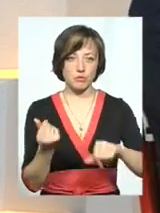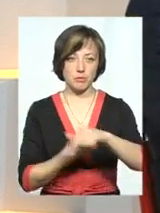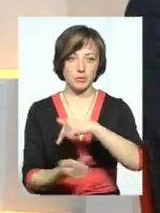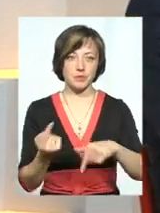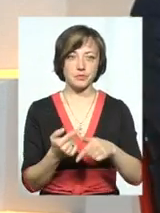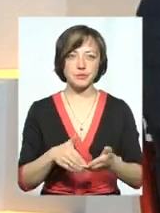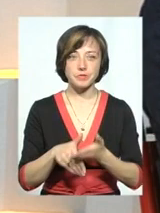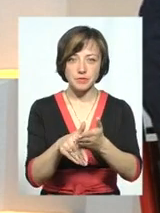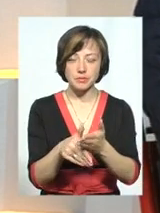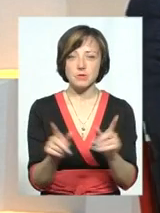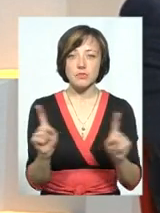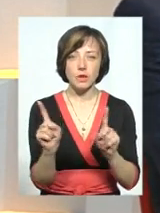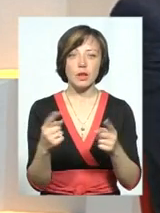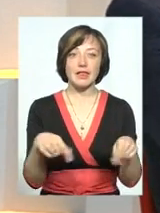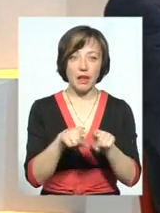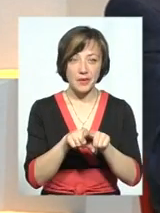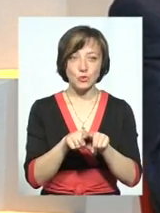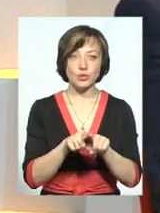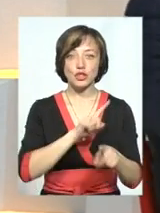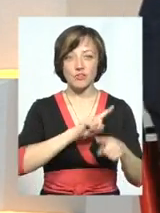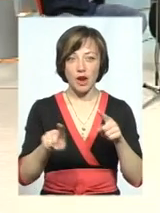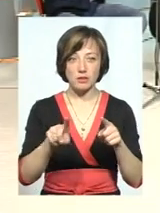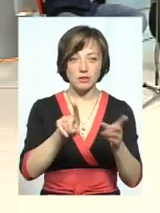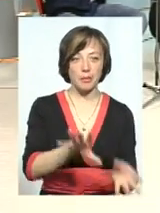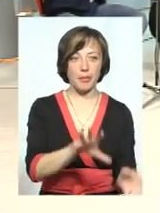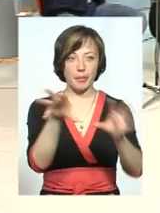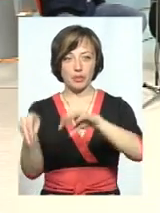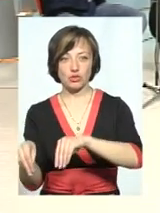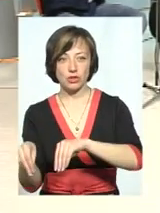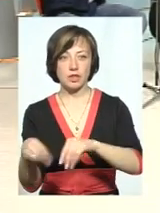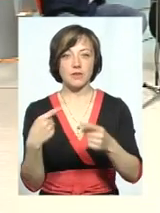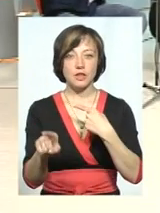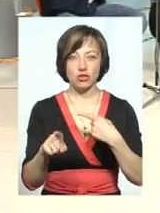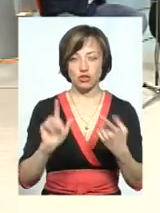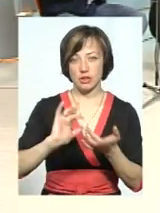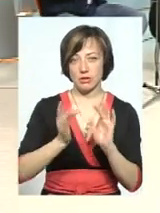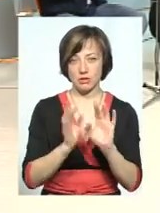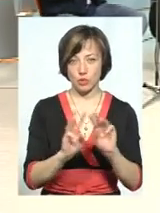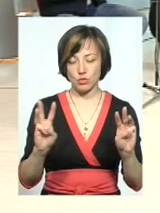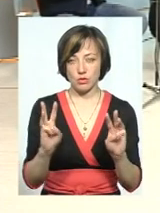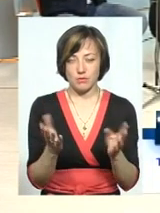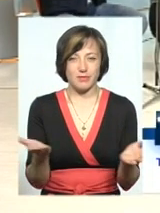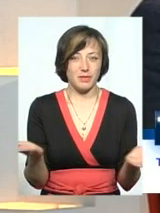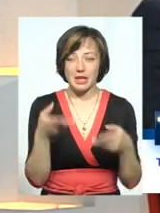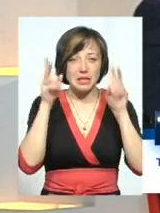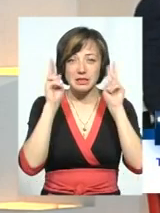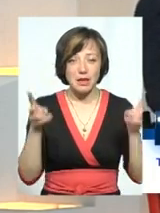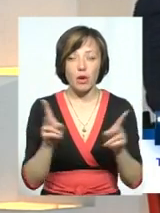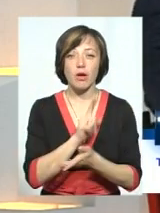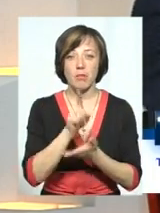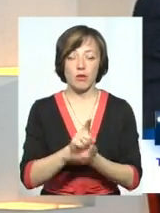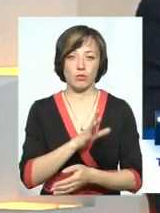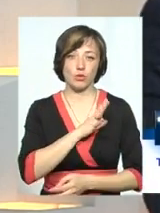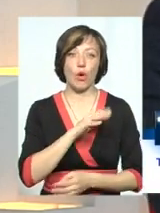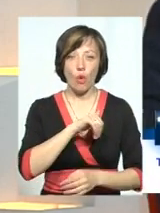якось допоможемо бізнесу для того, щоб вони також швидше перейшли в якісь інші соцмережі. Я не знаю, як це мало бути, але це, якщо